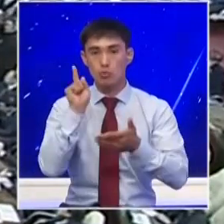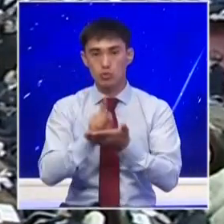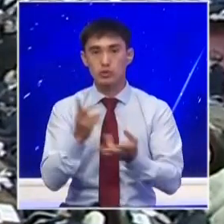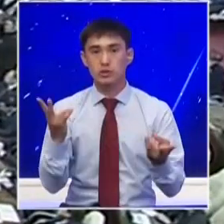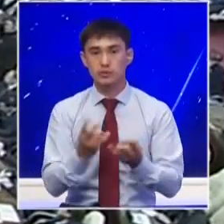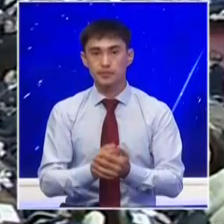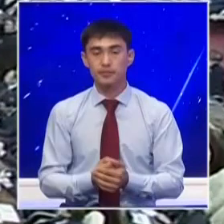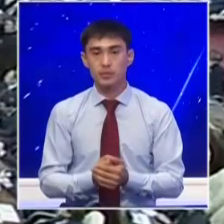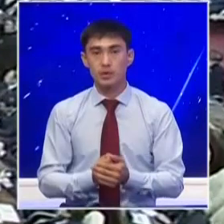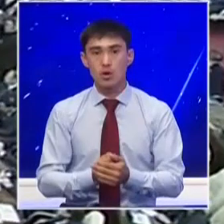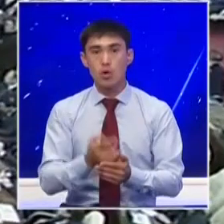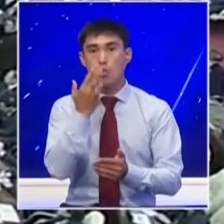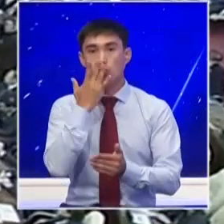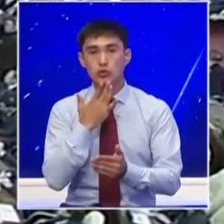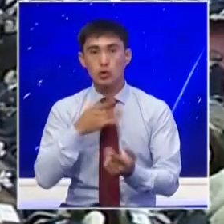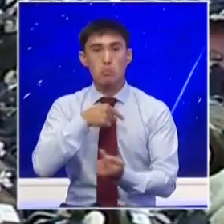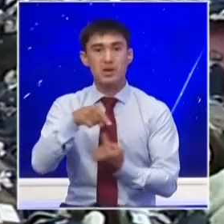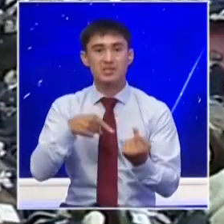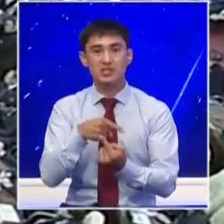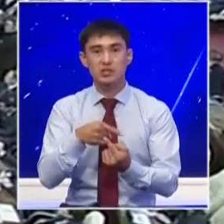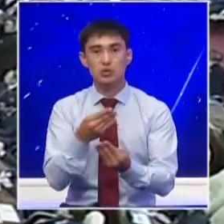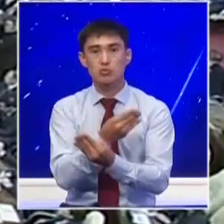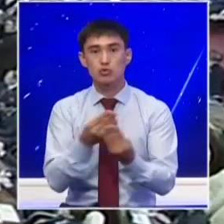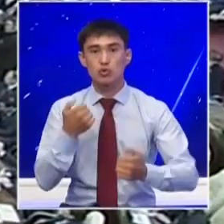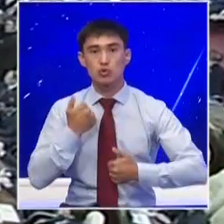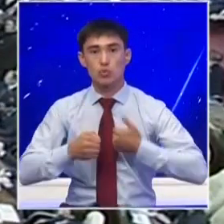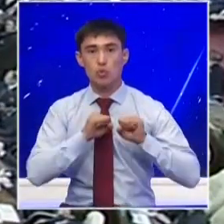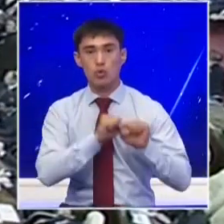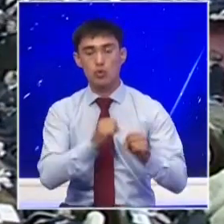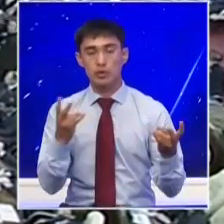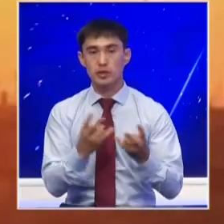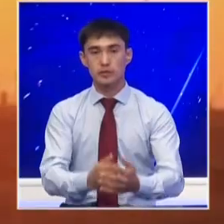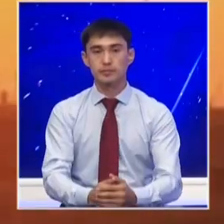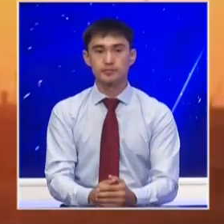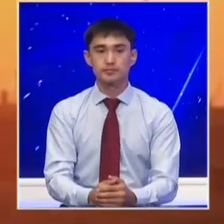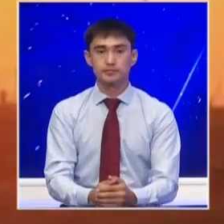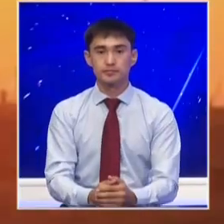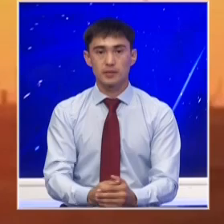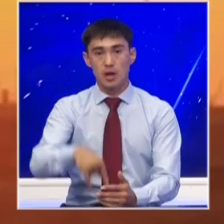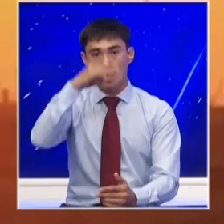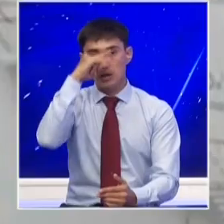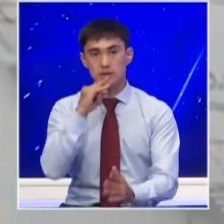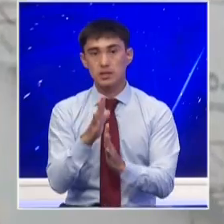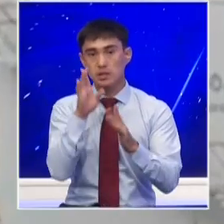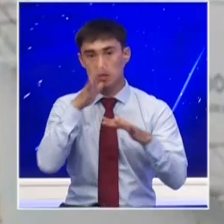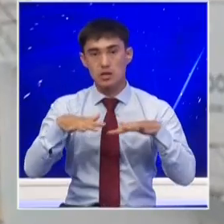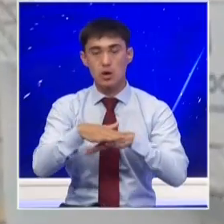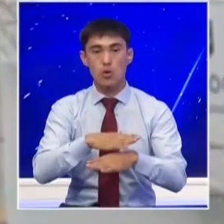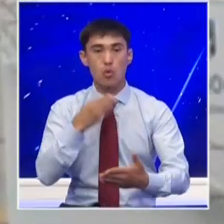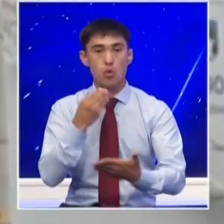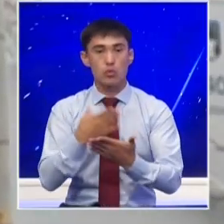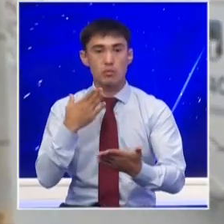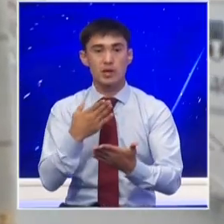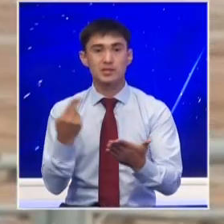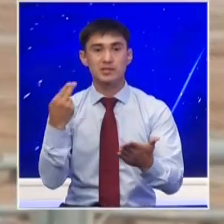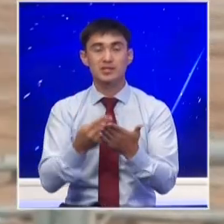тиіс. Бірақ ұлттық бизнестің мүддесін қорғау керек. Қазақстан кенді ел, қоры құт,